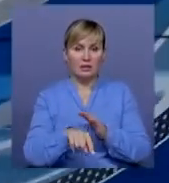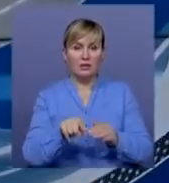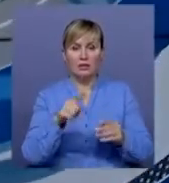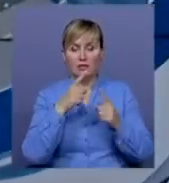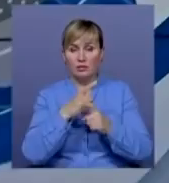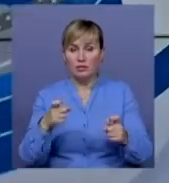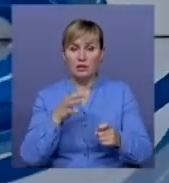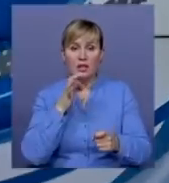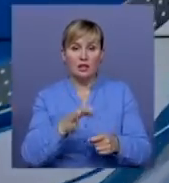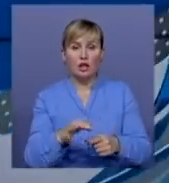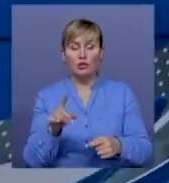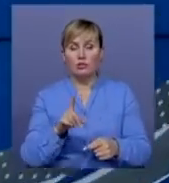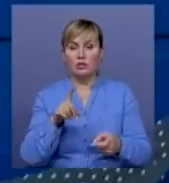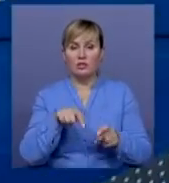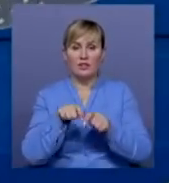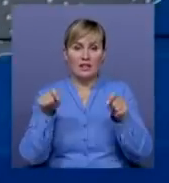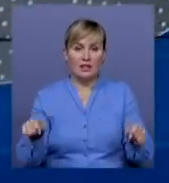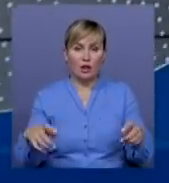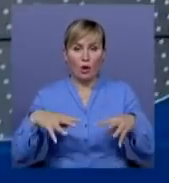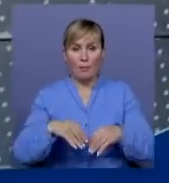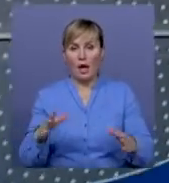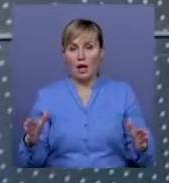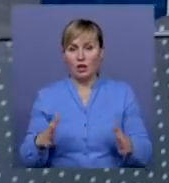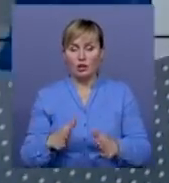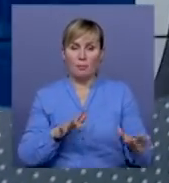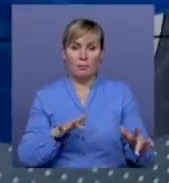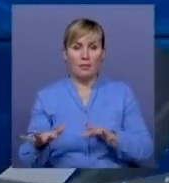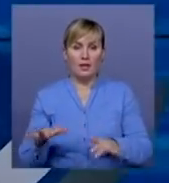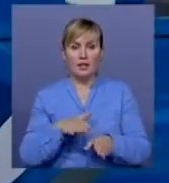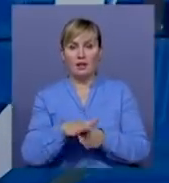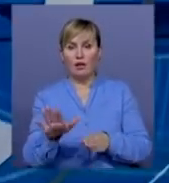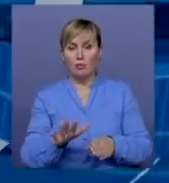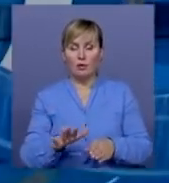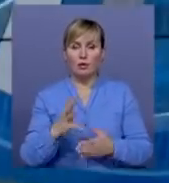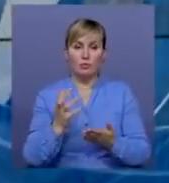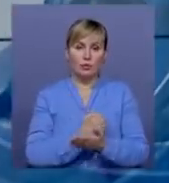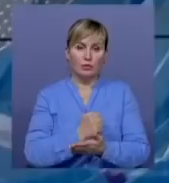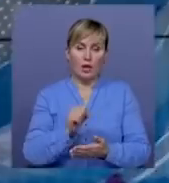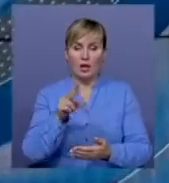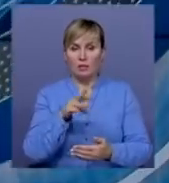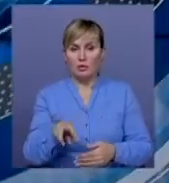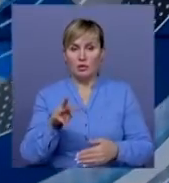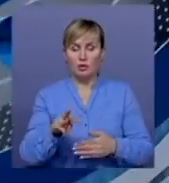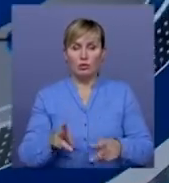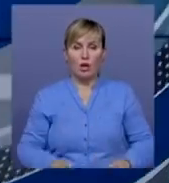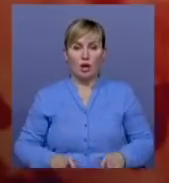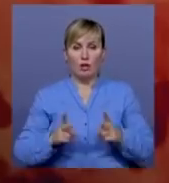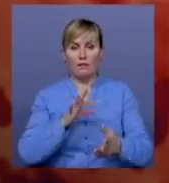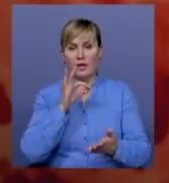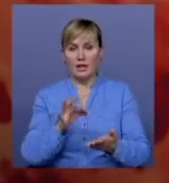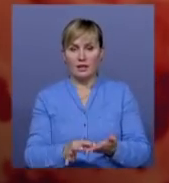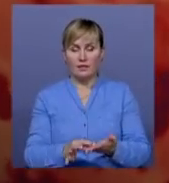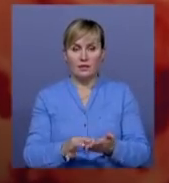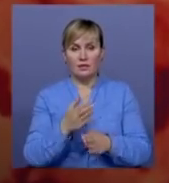ведомстве особо подчеркнули, что с введением комплекса ограничительных мер их невыполнение влечет за собой административную и уголовную ответственность.